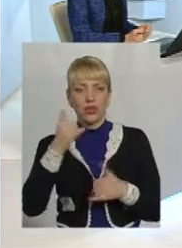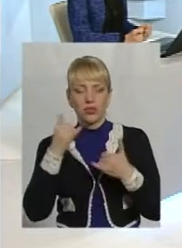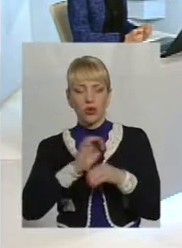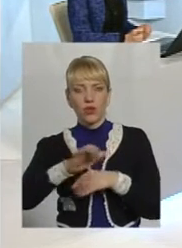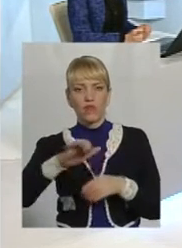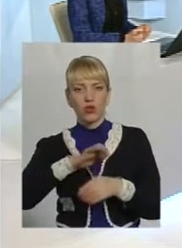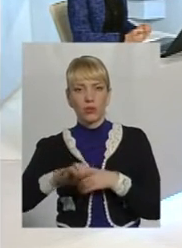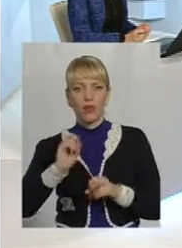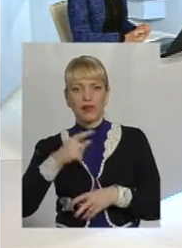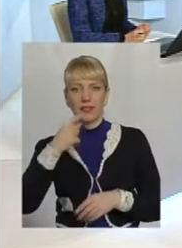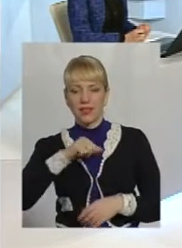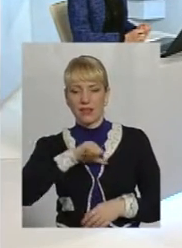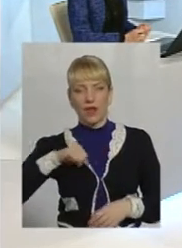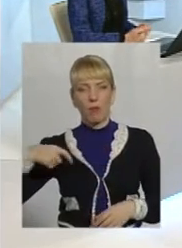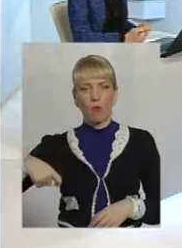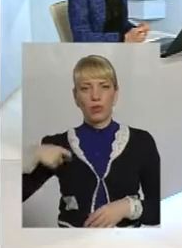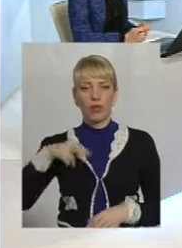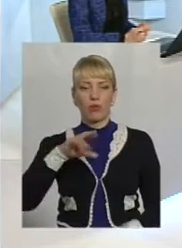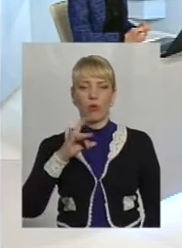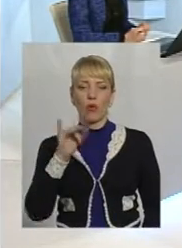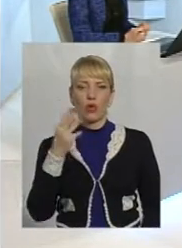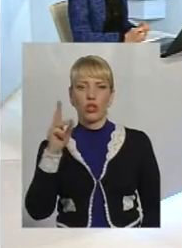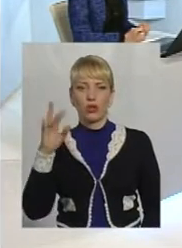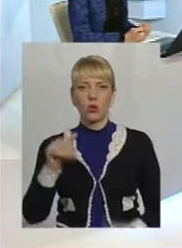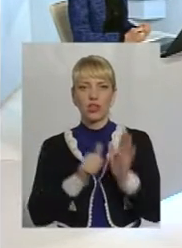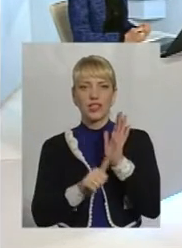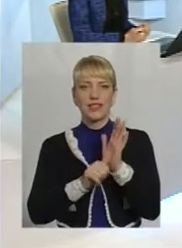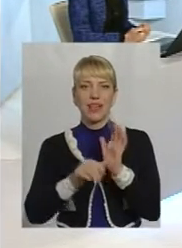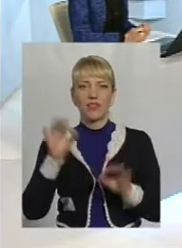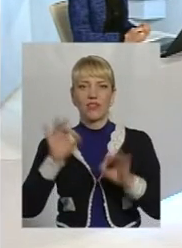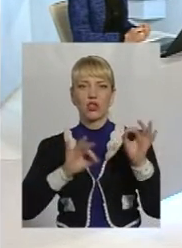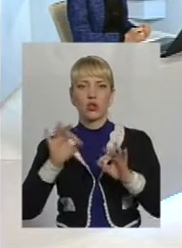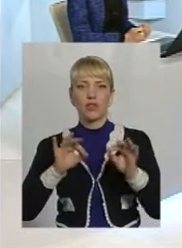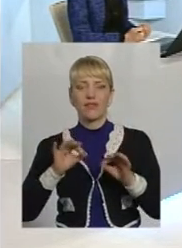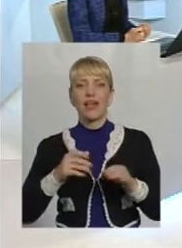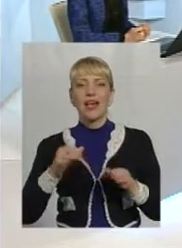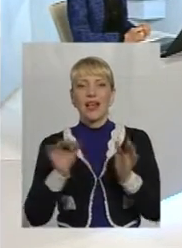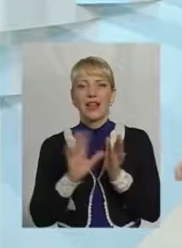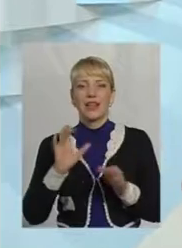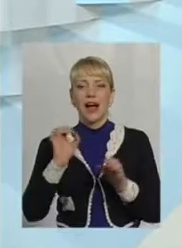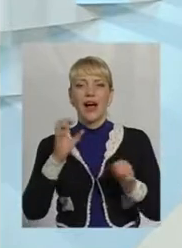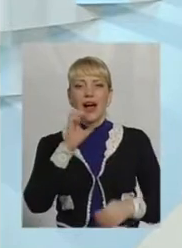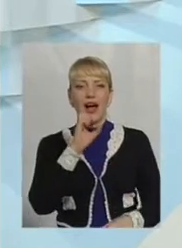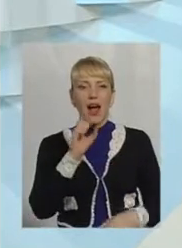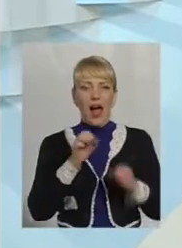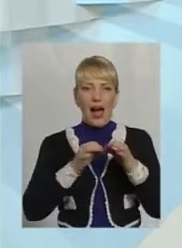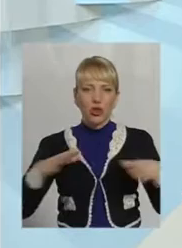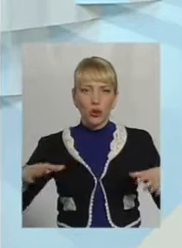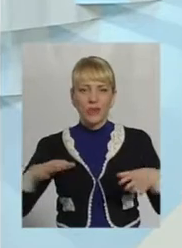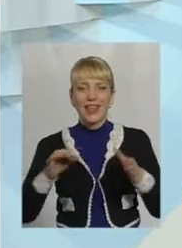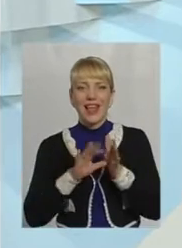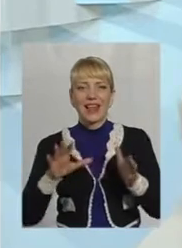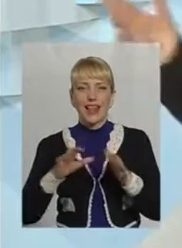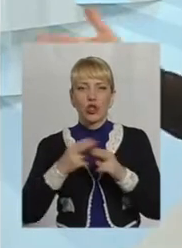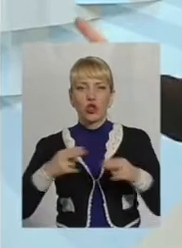днями президент Порошенко, 60% електроенергії на атомних електростанціях. Але все паливо ми купуємо до